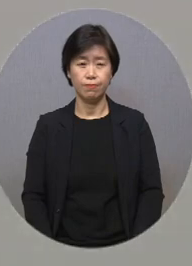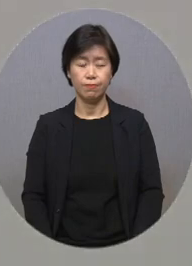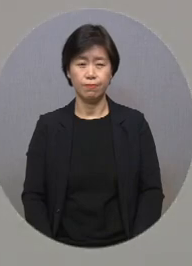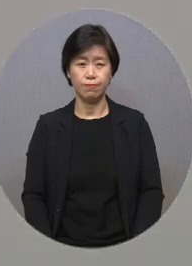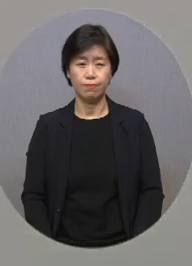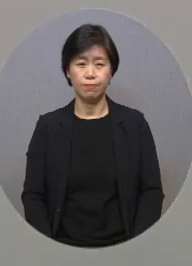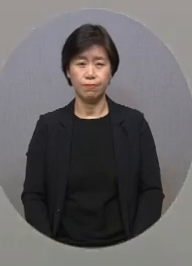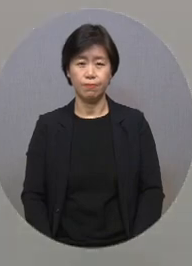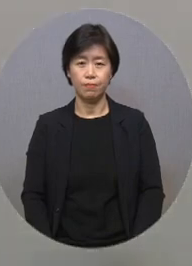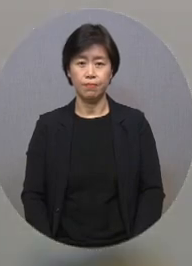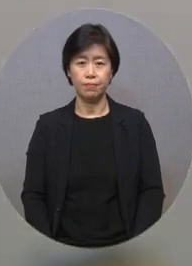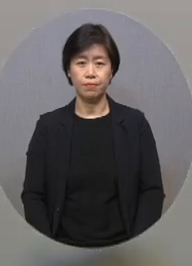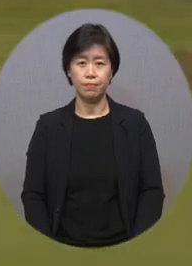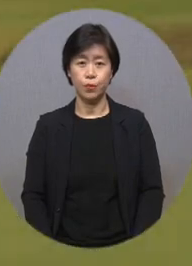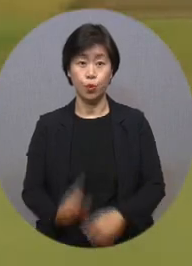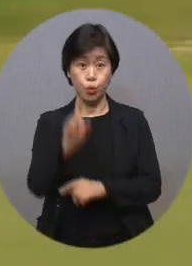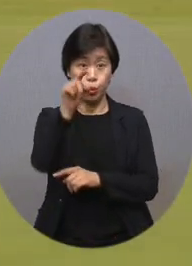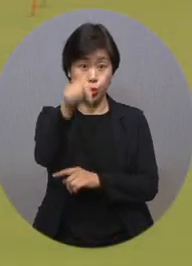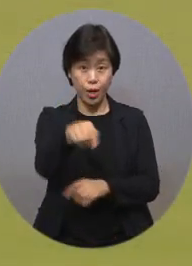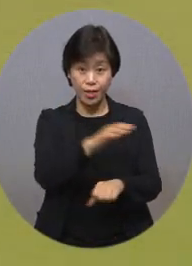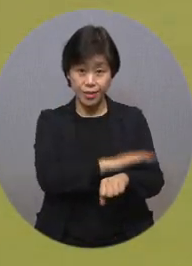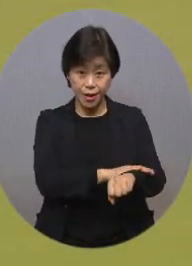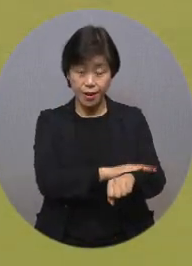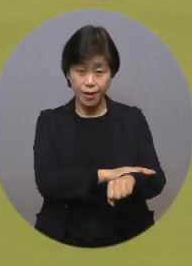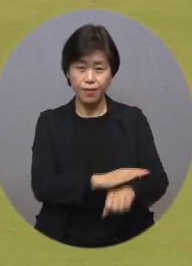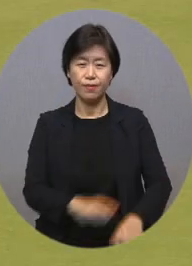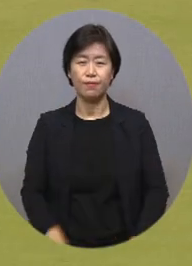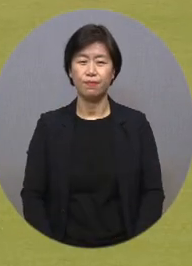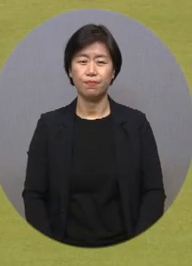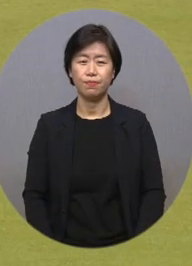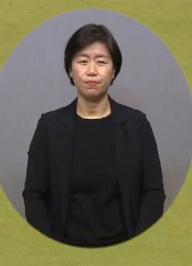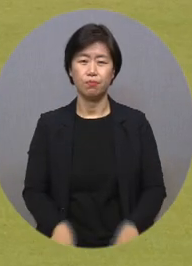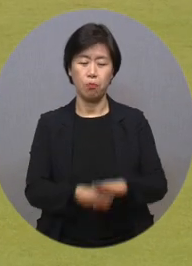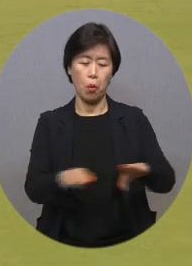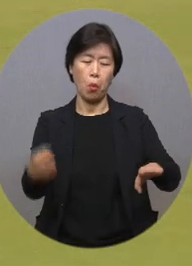굿샷! 우와 잘 쳤어! 굿샷! 우와! 잘 쳤다!